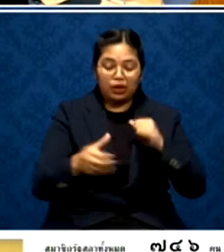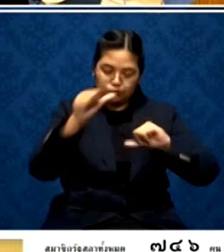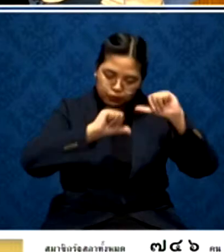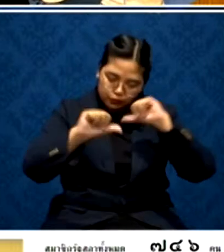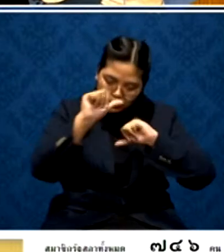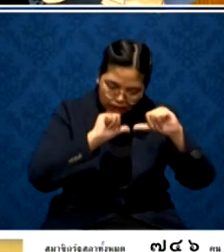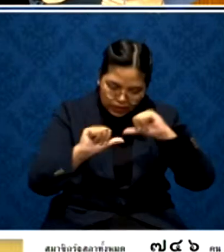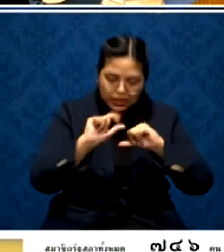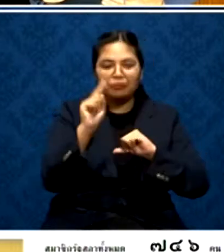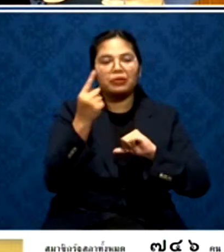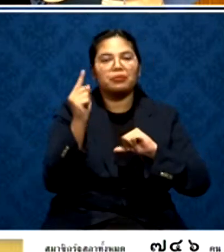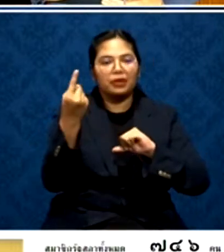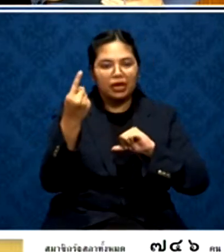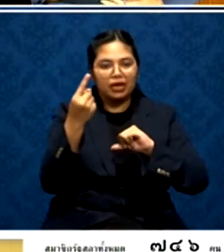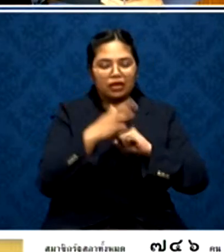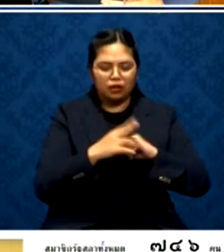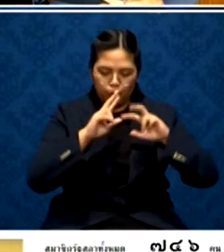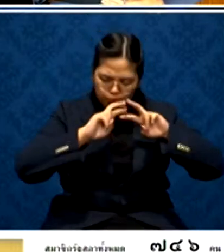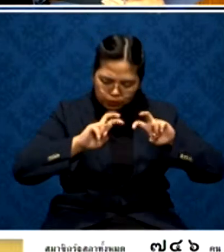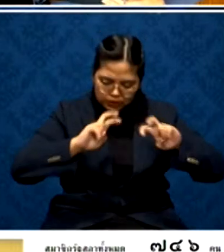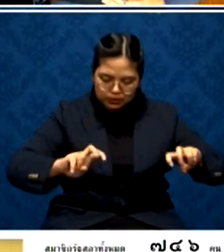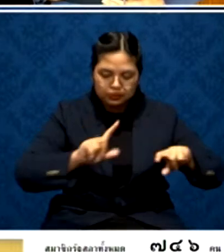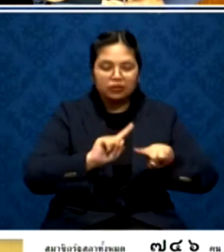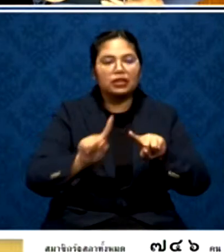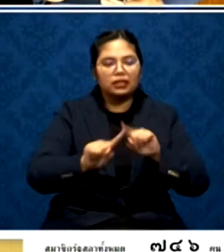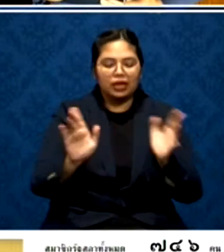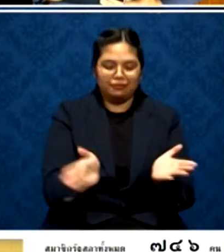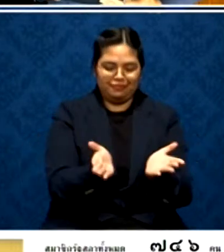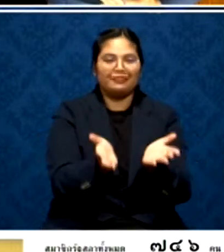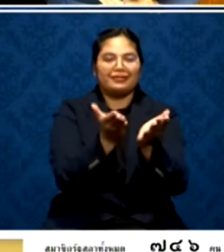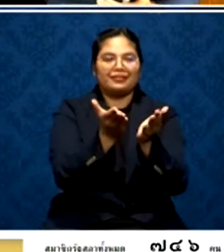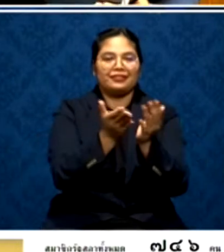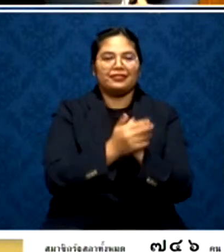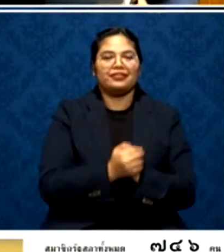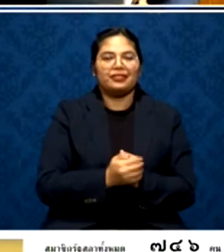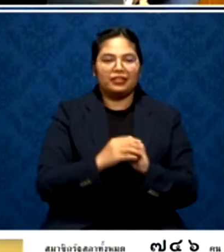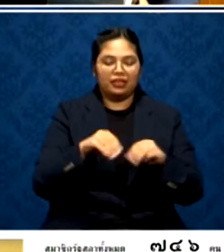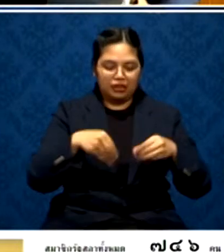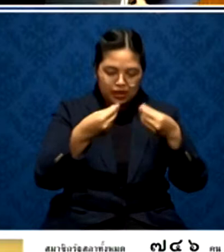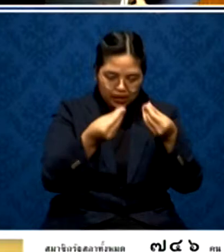ประยุกต์และการวิจัยชั้นแนวหน้า